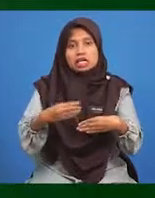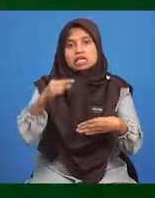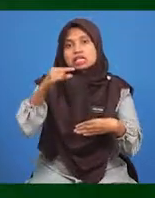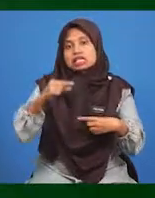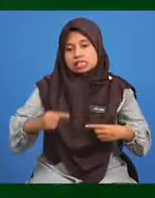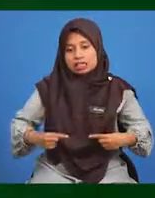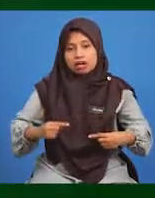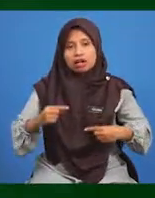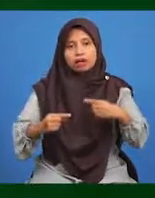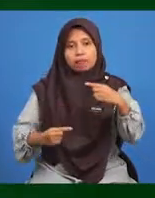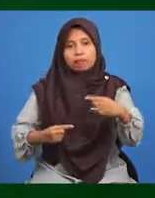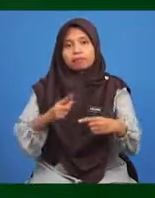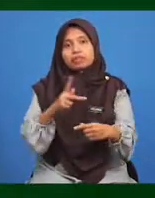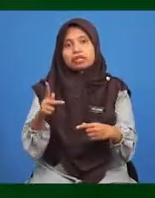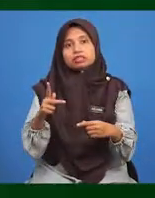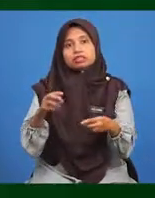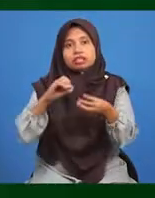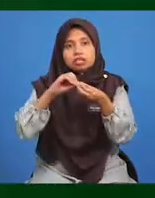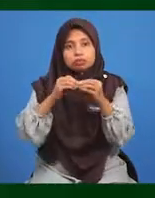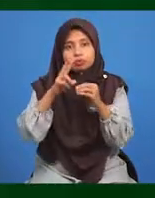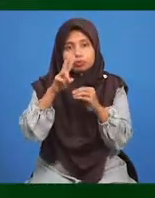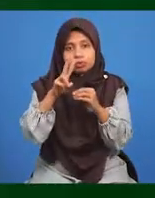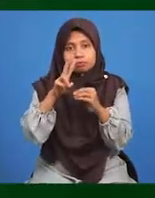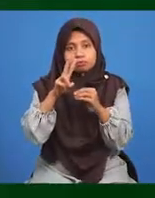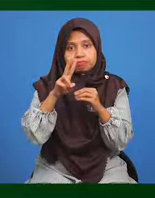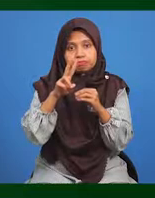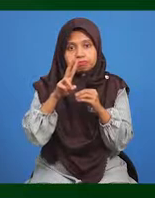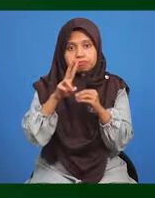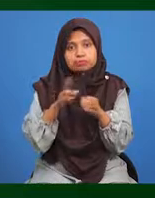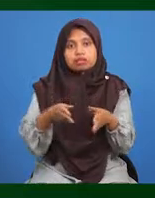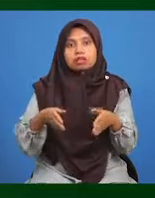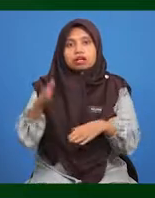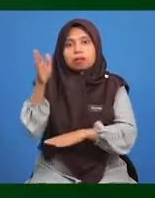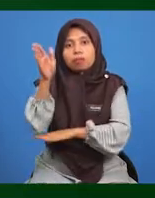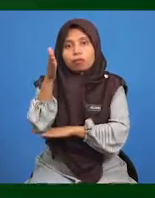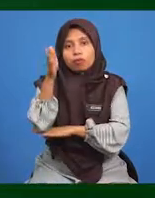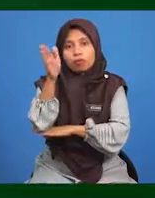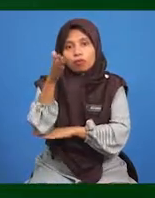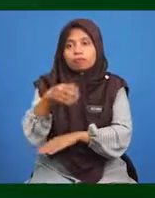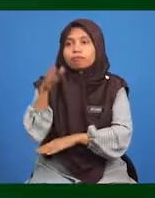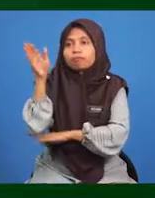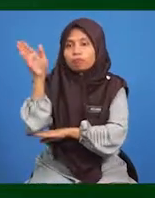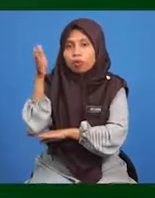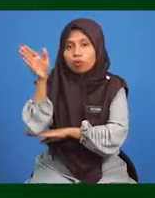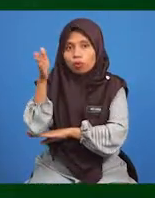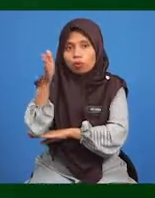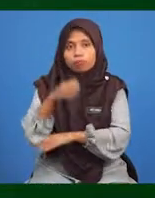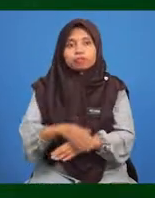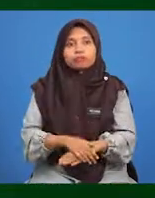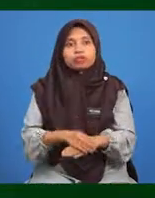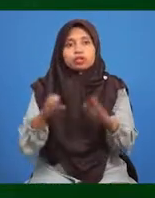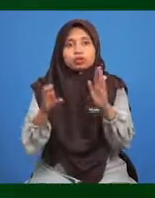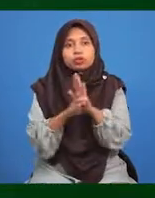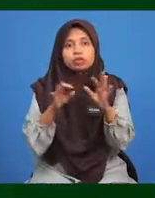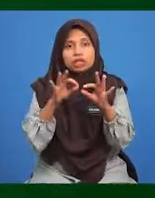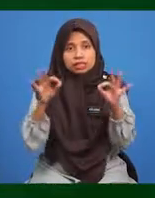gerakan. Perkataan yang kedua ialah pokok-pokok. Contoh ayatnya